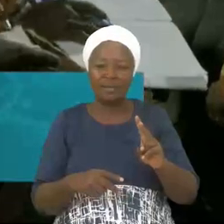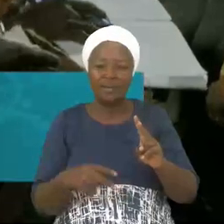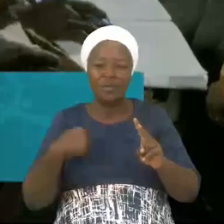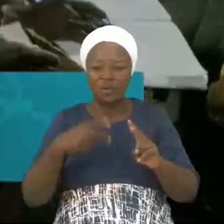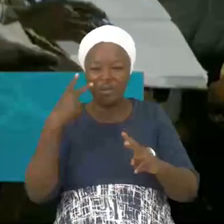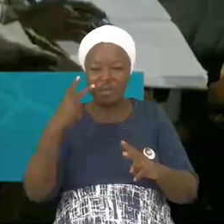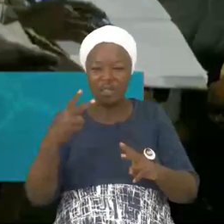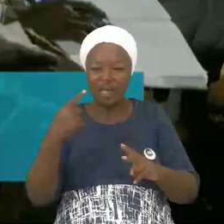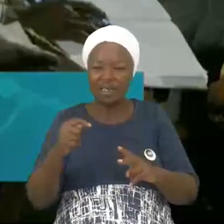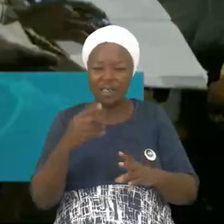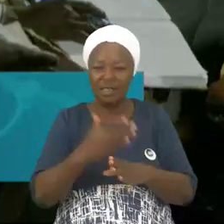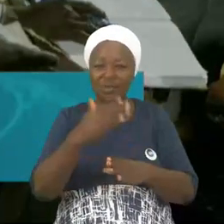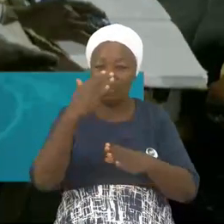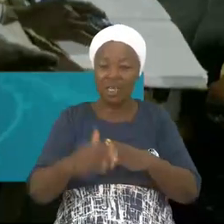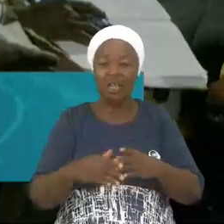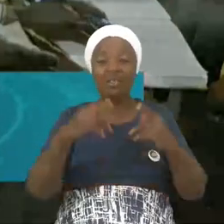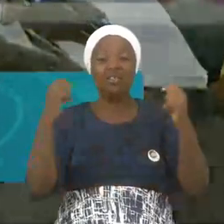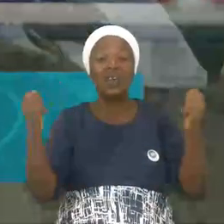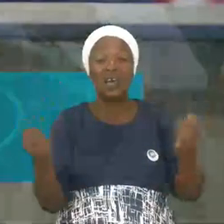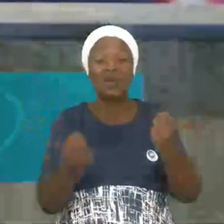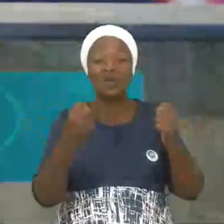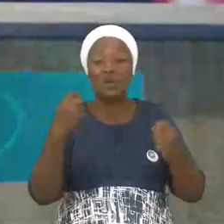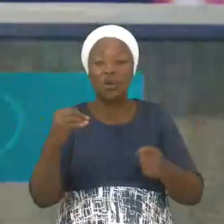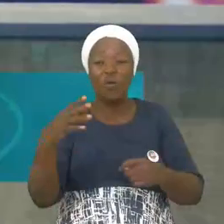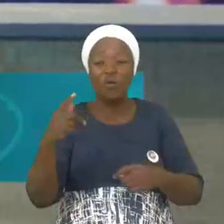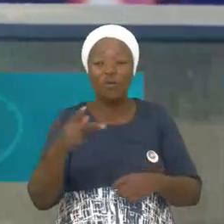Le triomphe total du prince des princes.